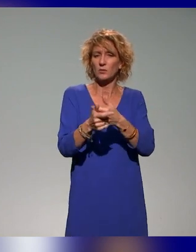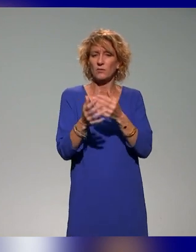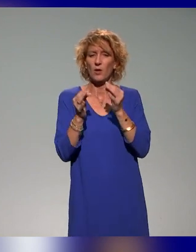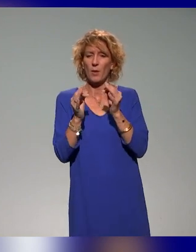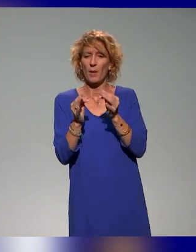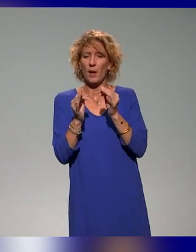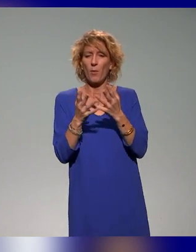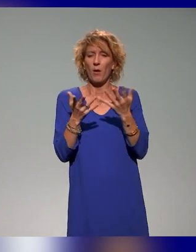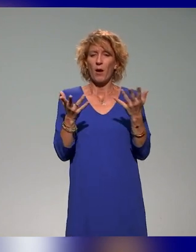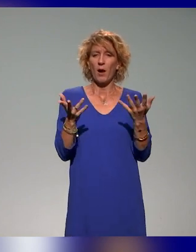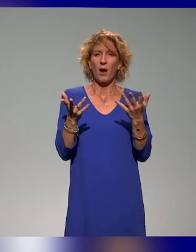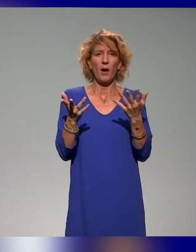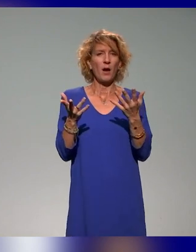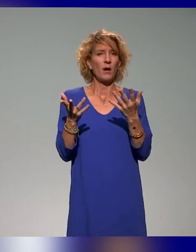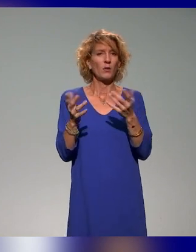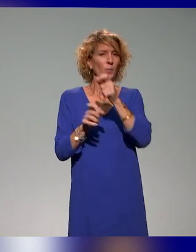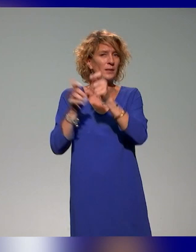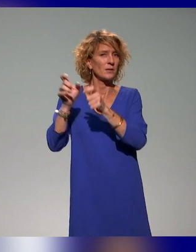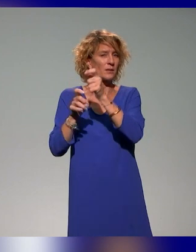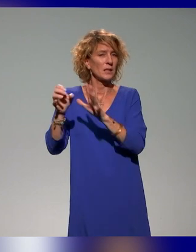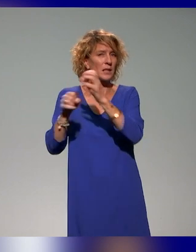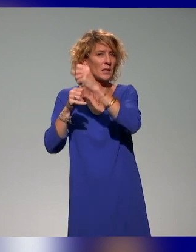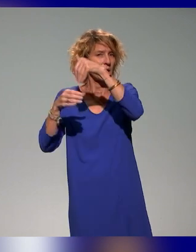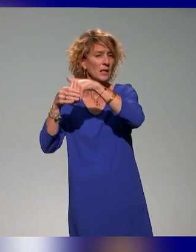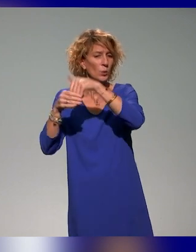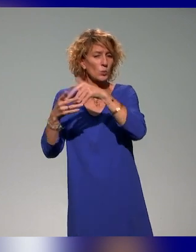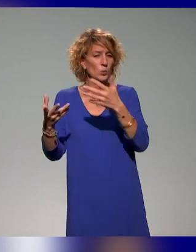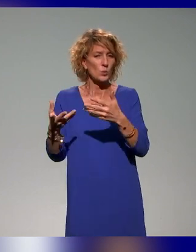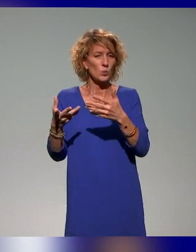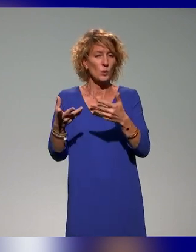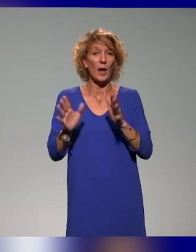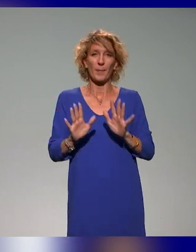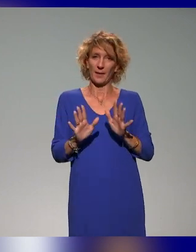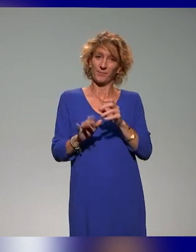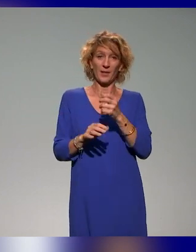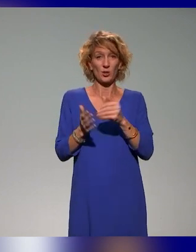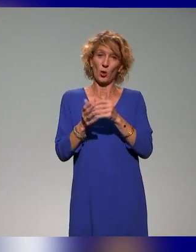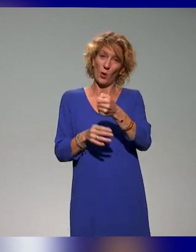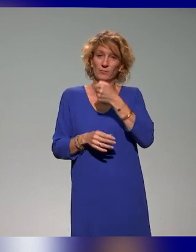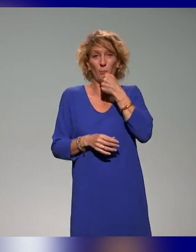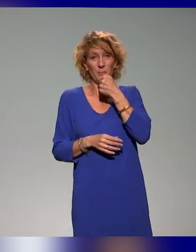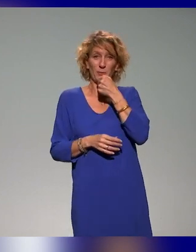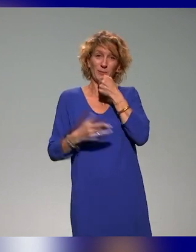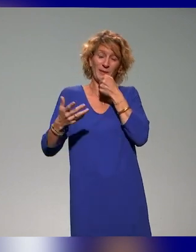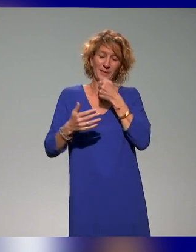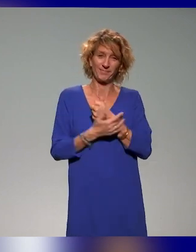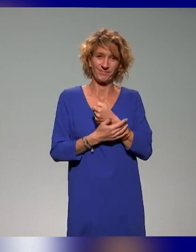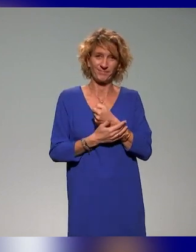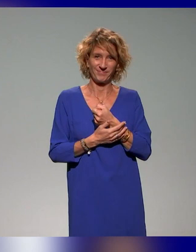Donc, je suppose, à destination des producteurs de contenu. Du coup, je vais monopoliser la parole, Annie, hein, tu t'en doutes.